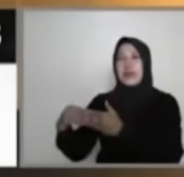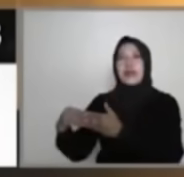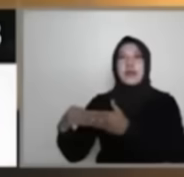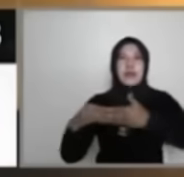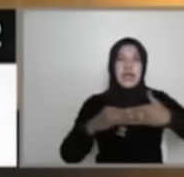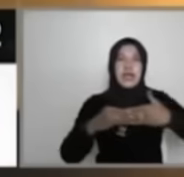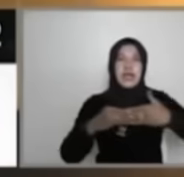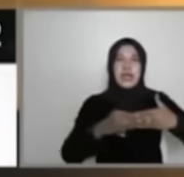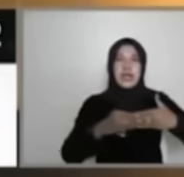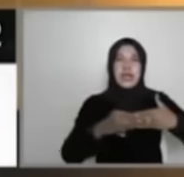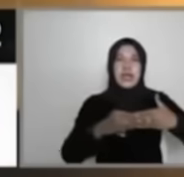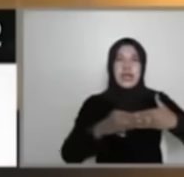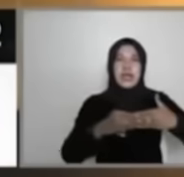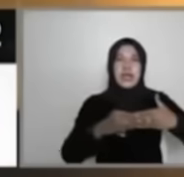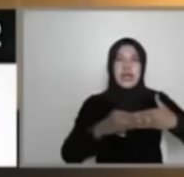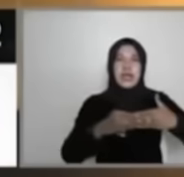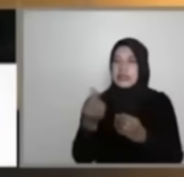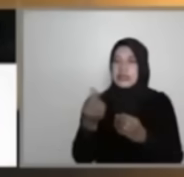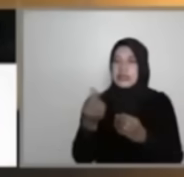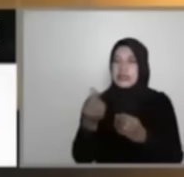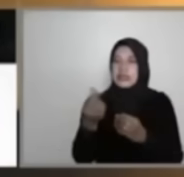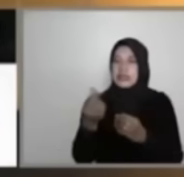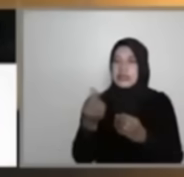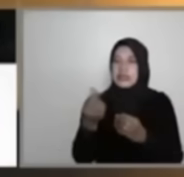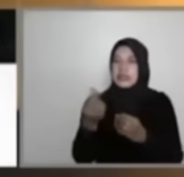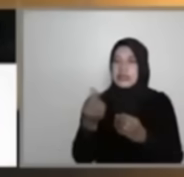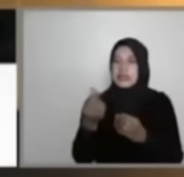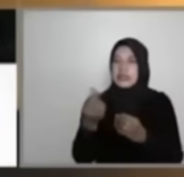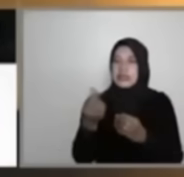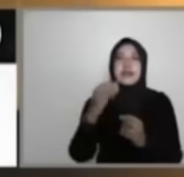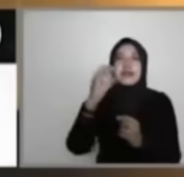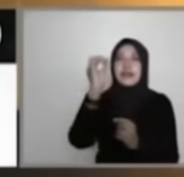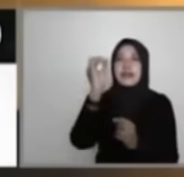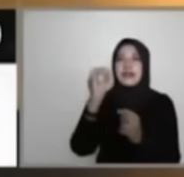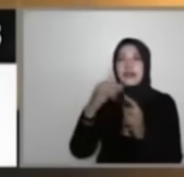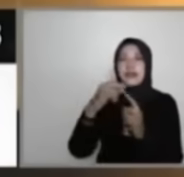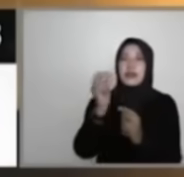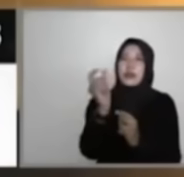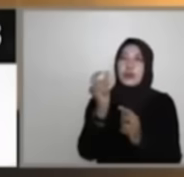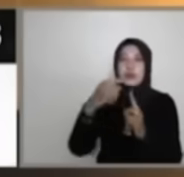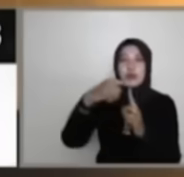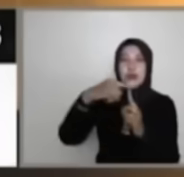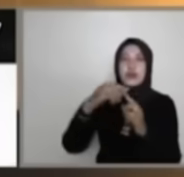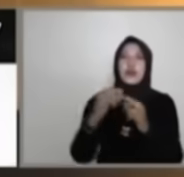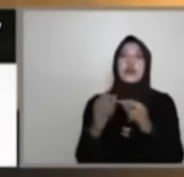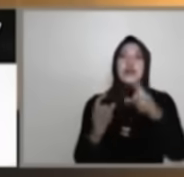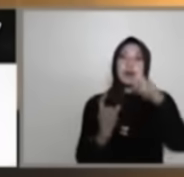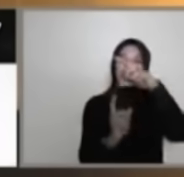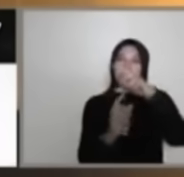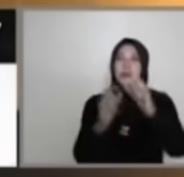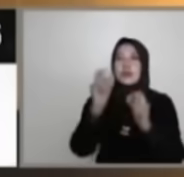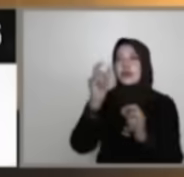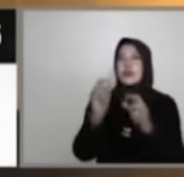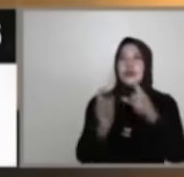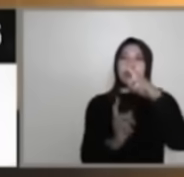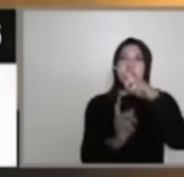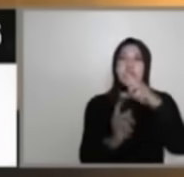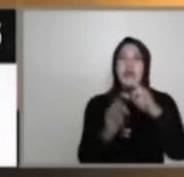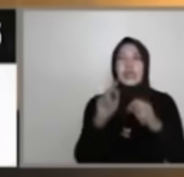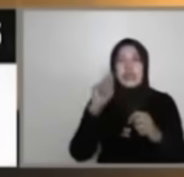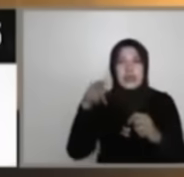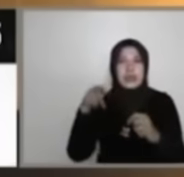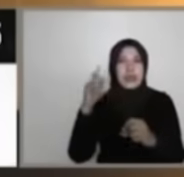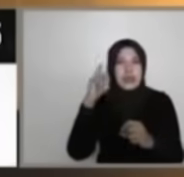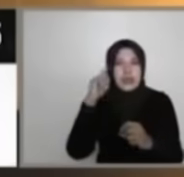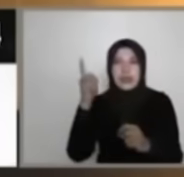Perpanjangan dana otsus adalah visi misi program prioritas kami apabila kami terpilih. Karena